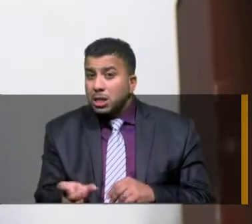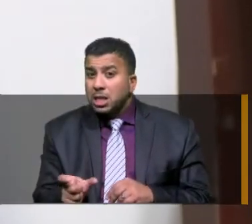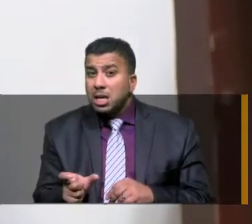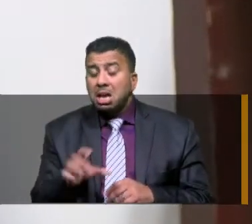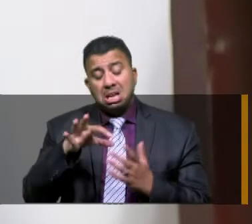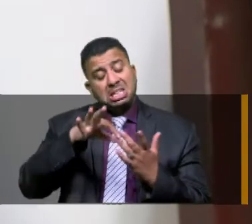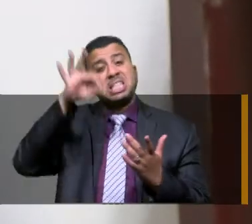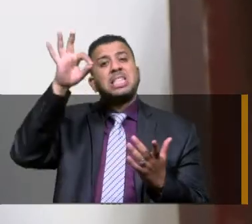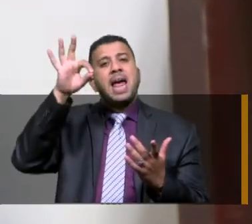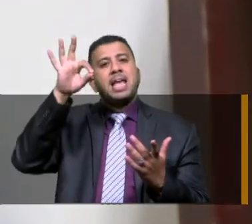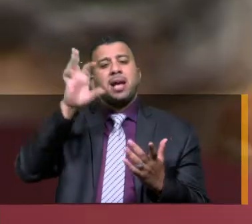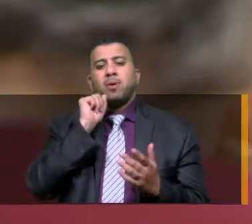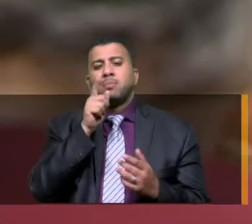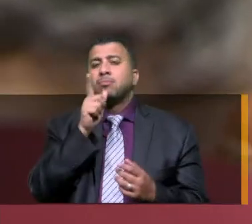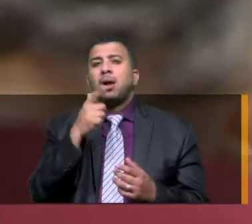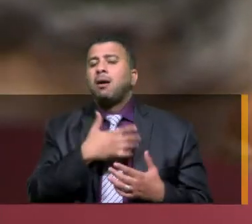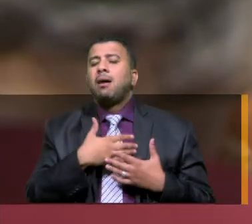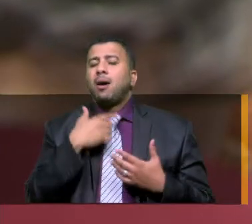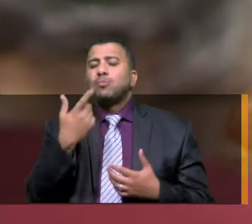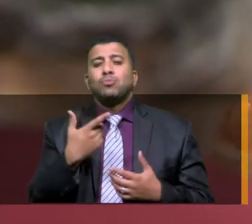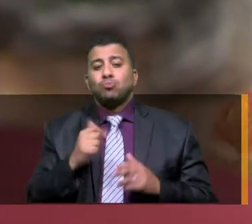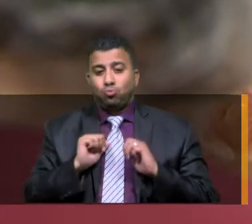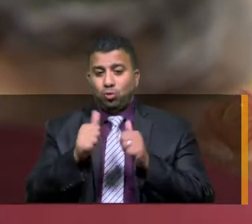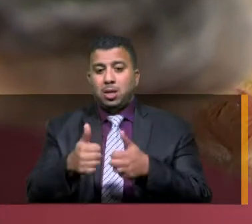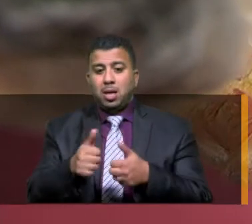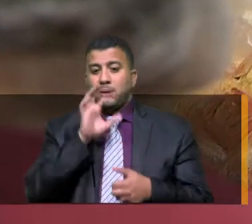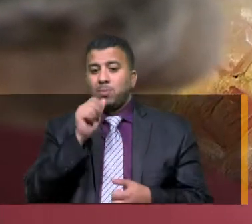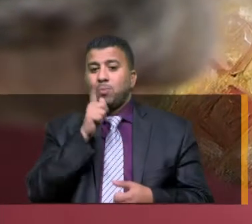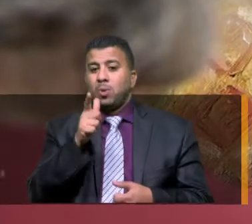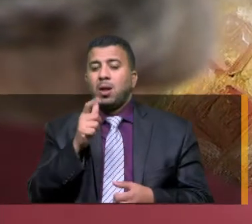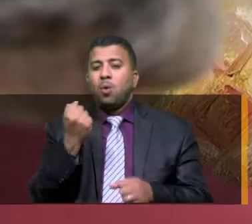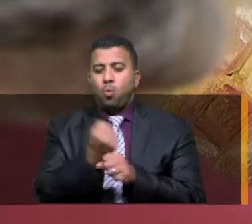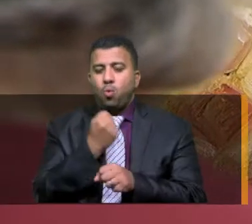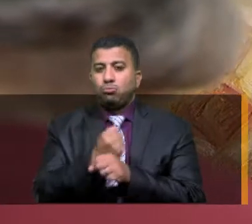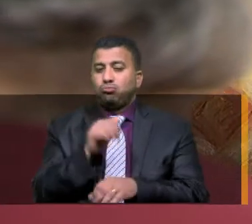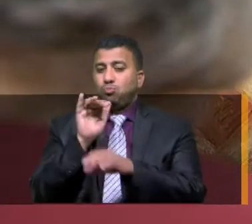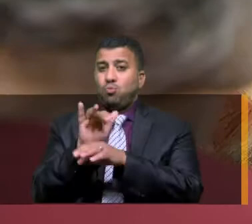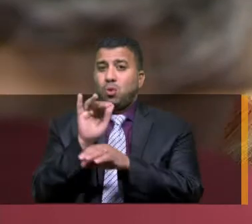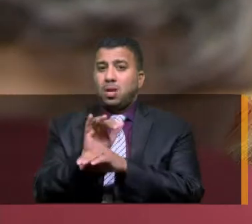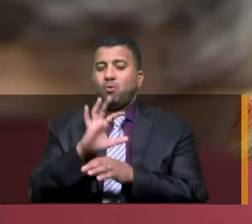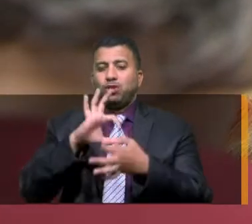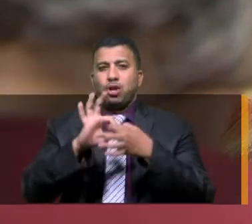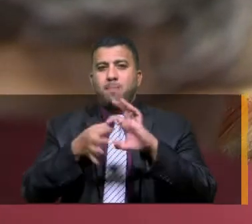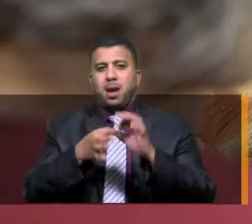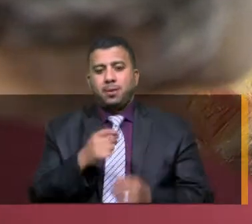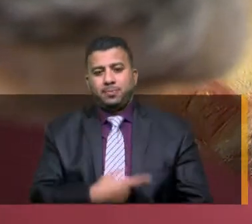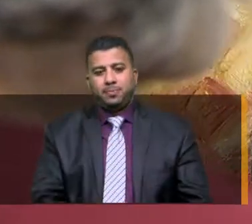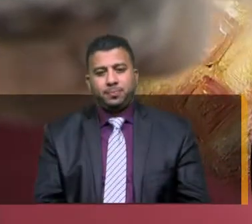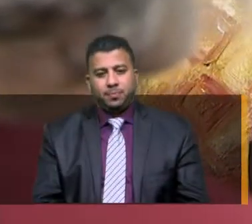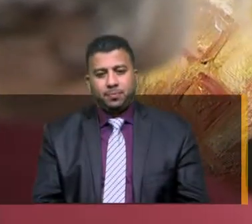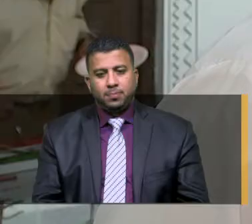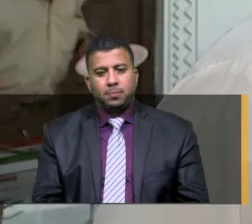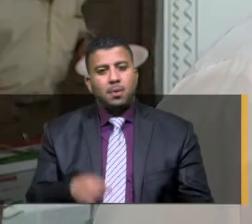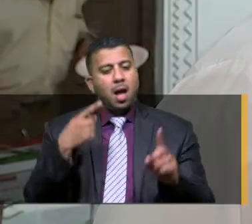استثنائية، وهو الأمر الذي عبر به المشاركون من خلال الورشة الفنية في الجمعية. هدف